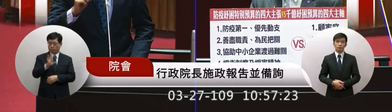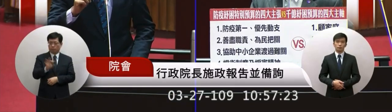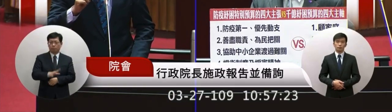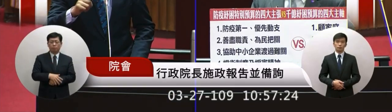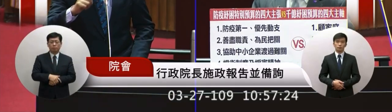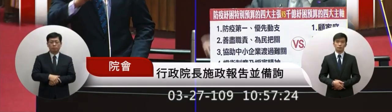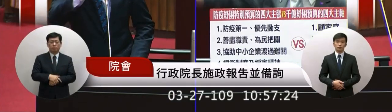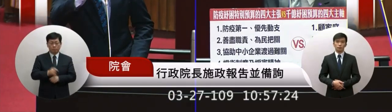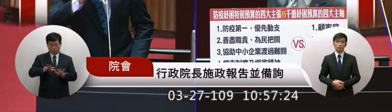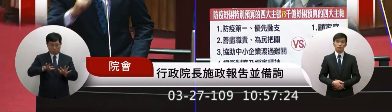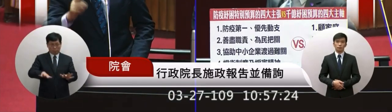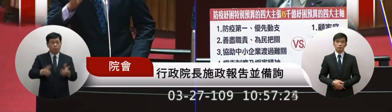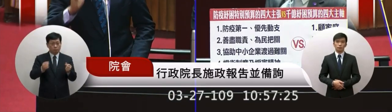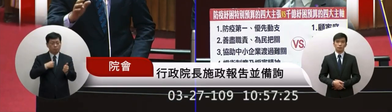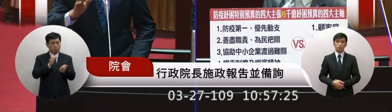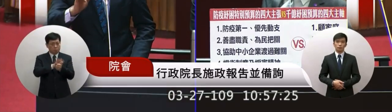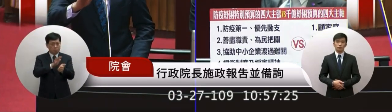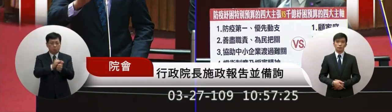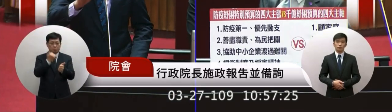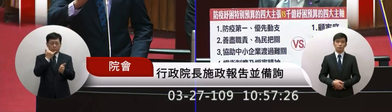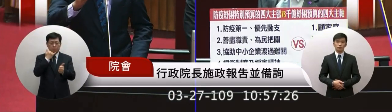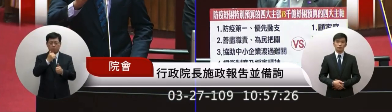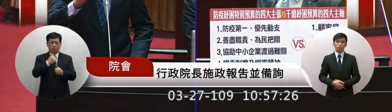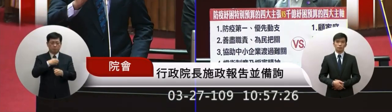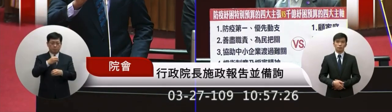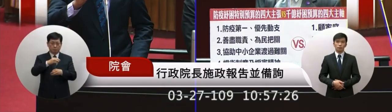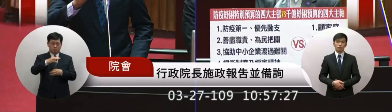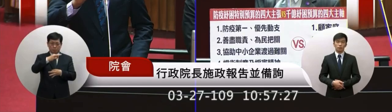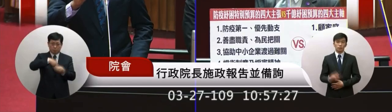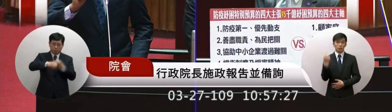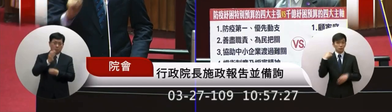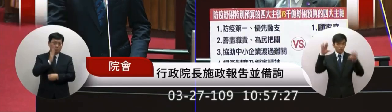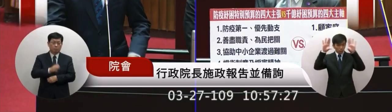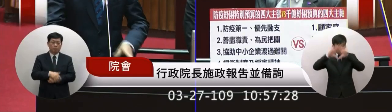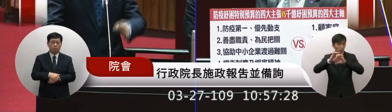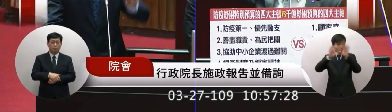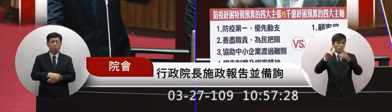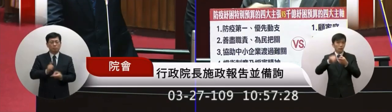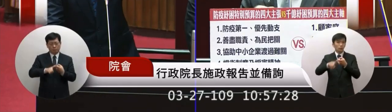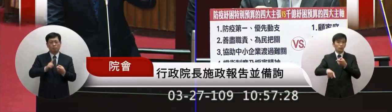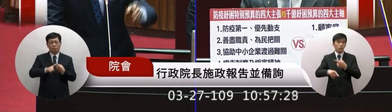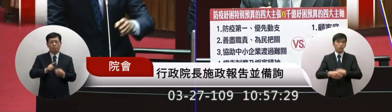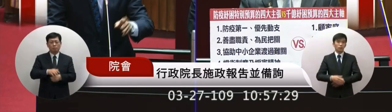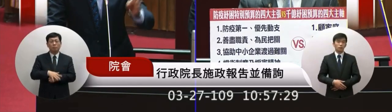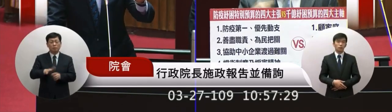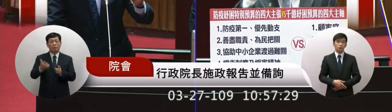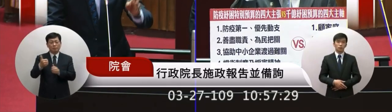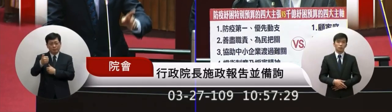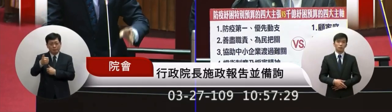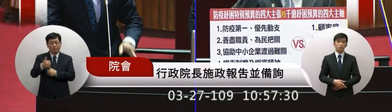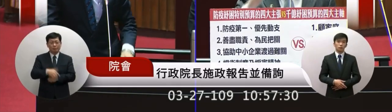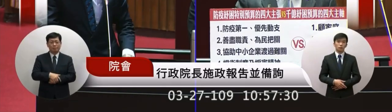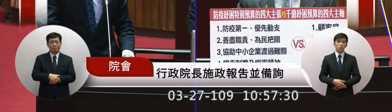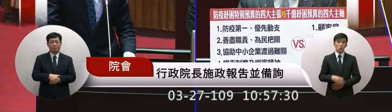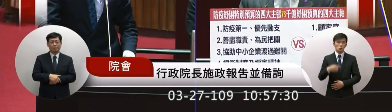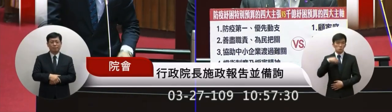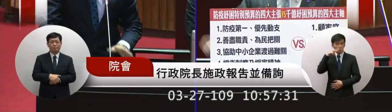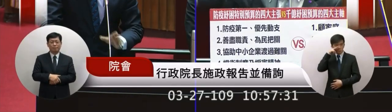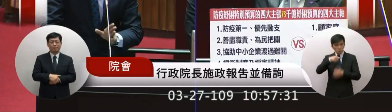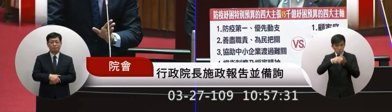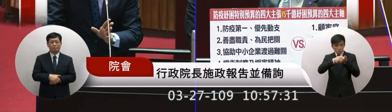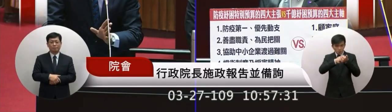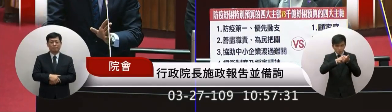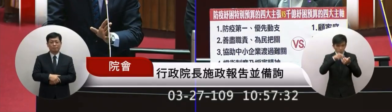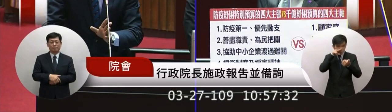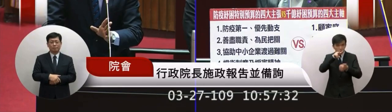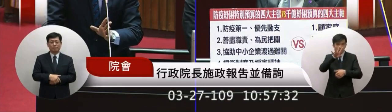想这就是伫这个时阵，让因搁较好过吼。 昨天晚上公布了，对不对？ 是啦，所以委员，感谢你啦。 我来，我在来追踪你们的